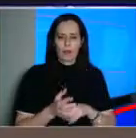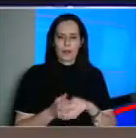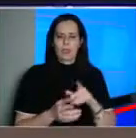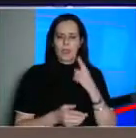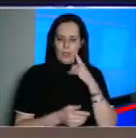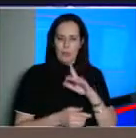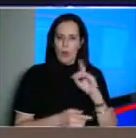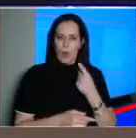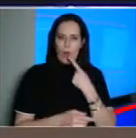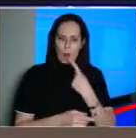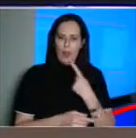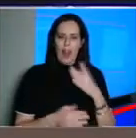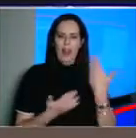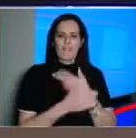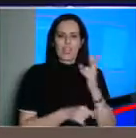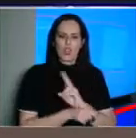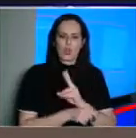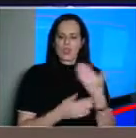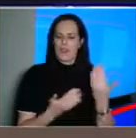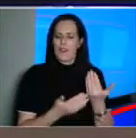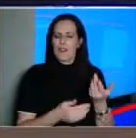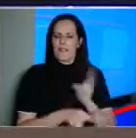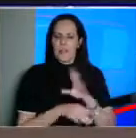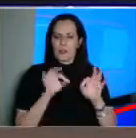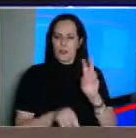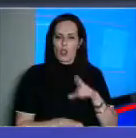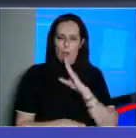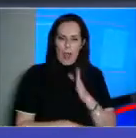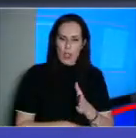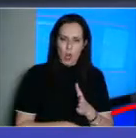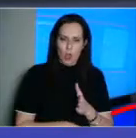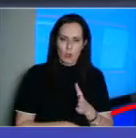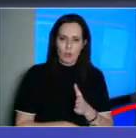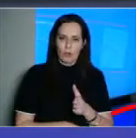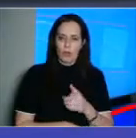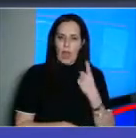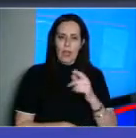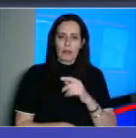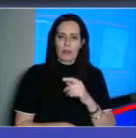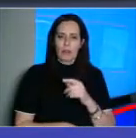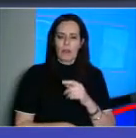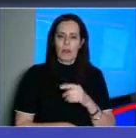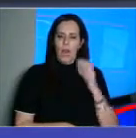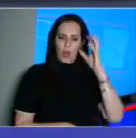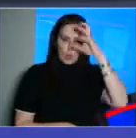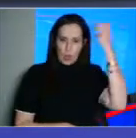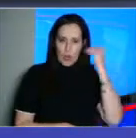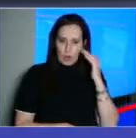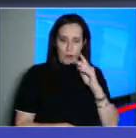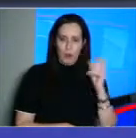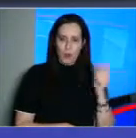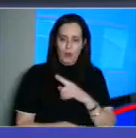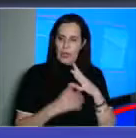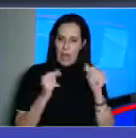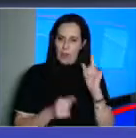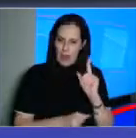שמי, כולם מדברים איתי על הפייק ניוז, פייק בחירות, ואנחנו, יש לנו בעיות, ואחד האלופים בעולם זה דונלד טראמפ. דונלד טראמפ השבוע